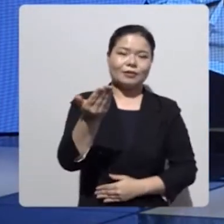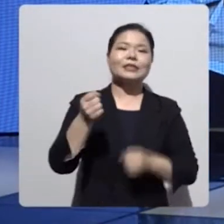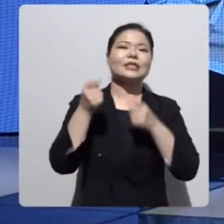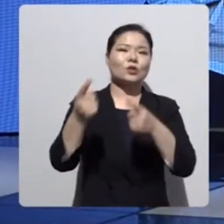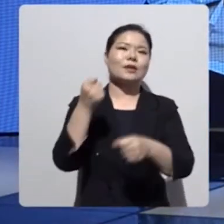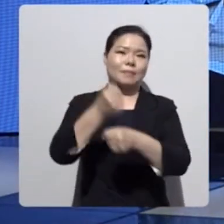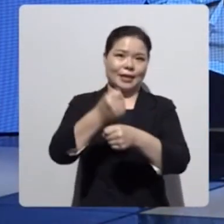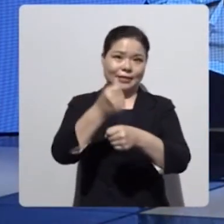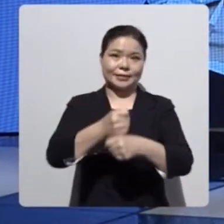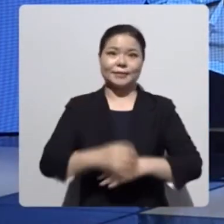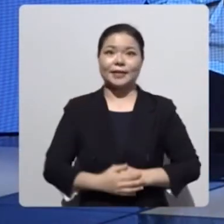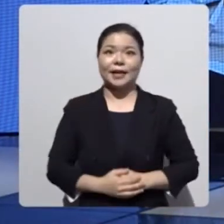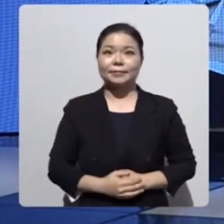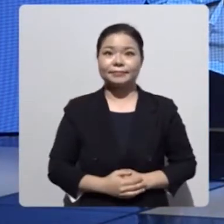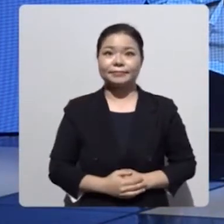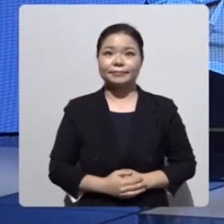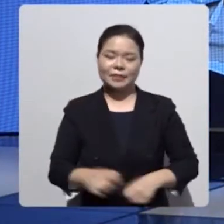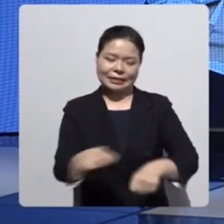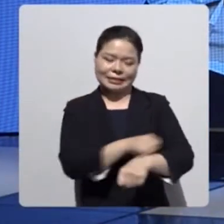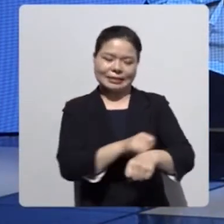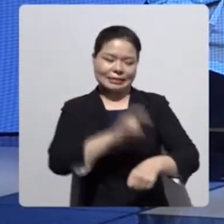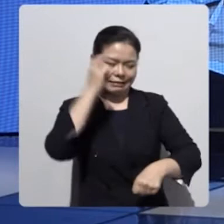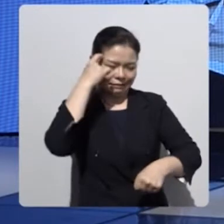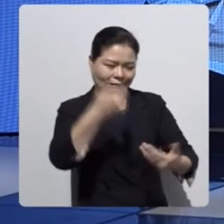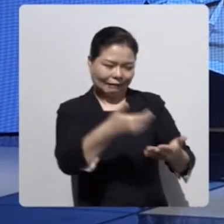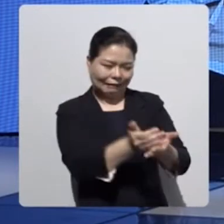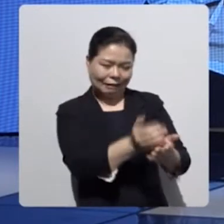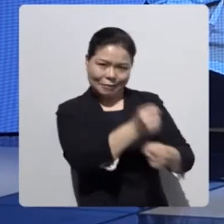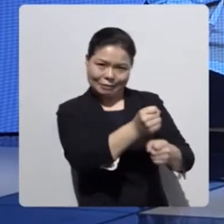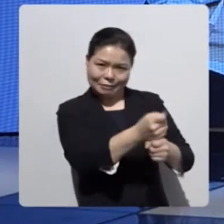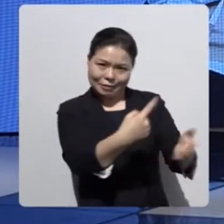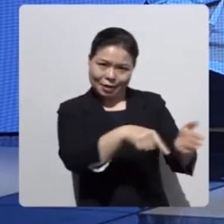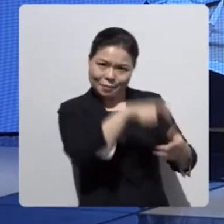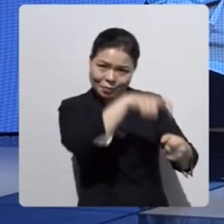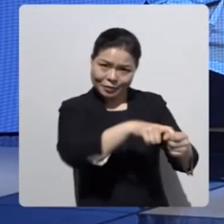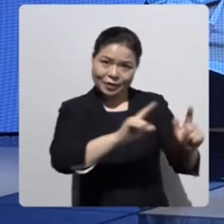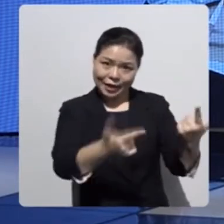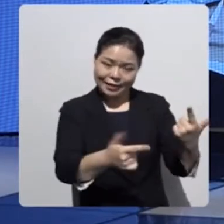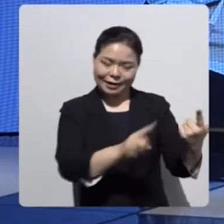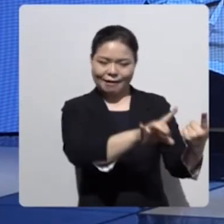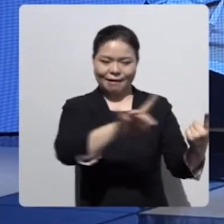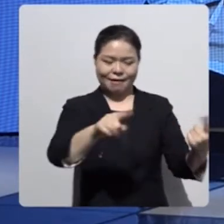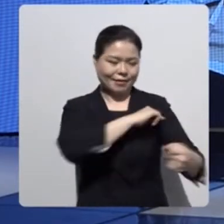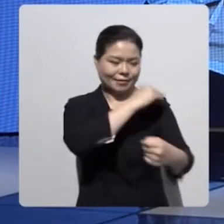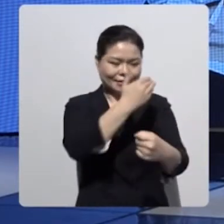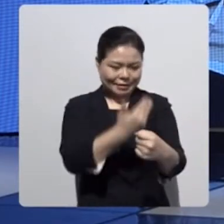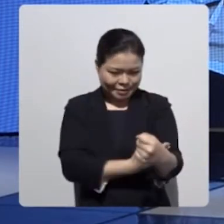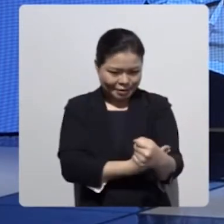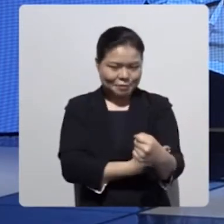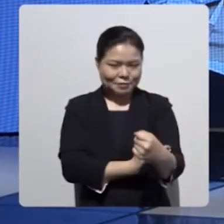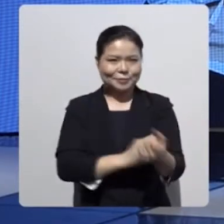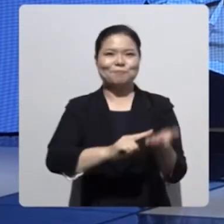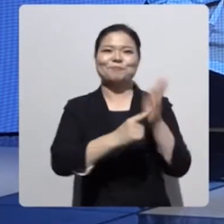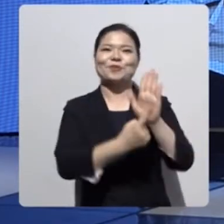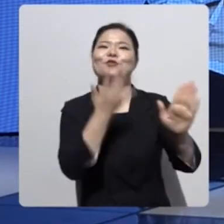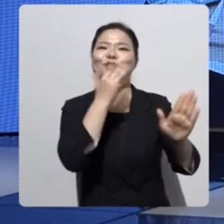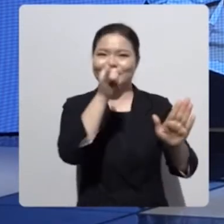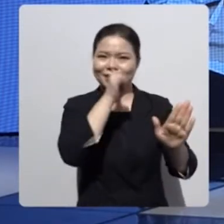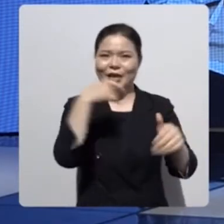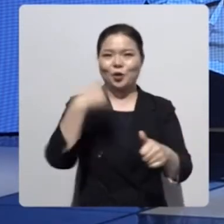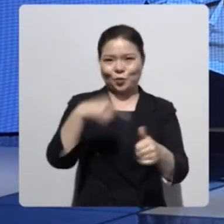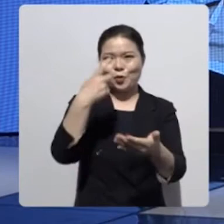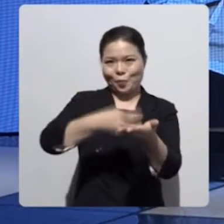열어놓겠습니다. 특정 이념 달성을 위한 수단이 아닌 각자의 능력을 최대한 발휘할 수 있도록 하는 교육